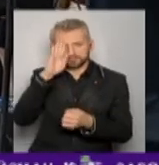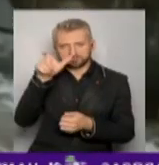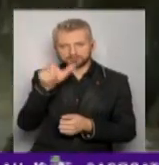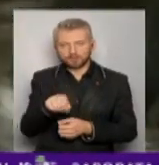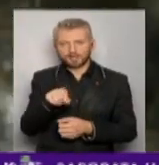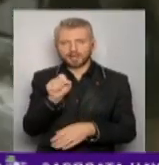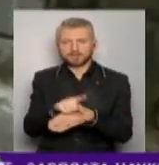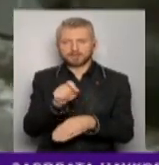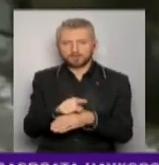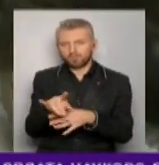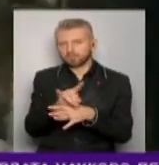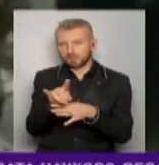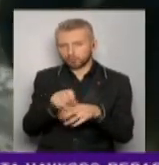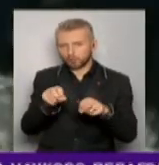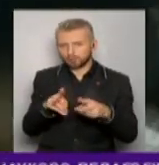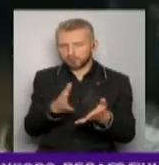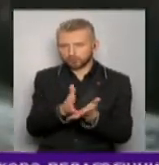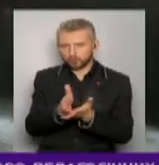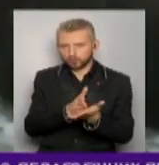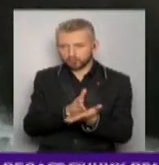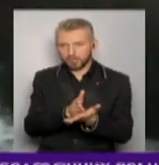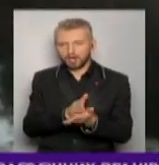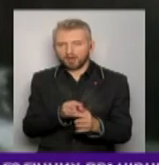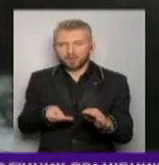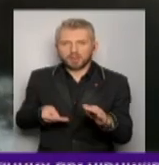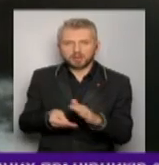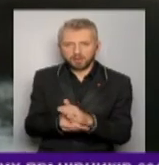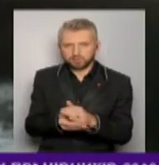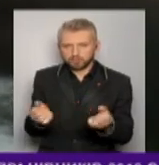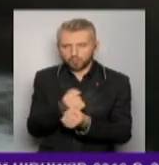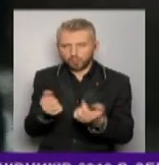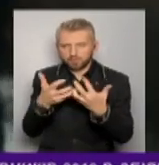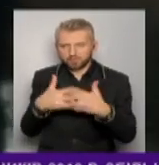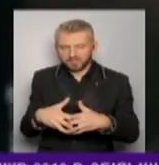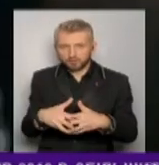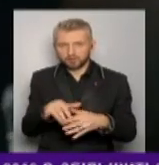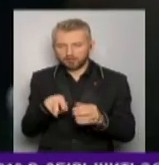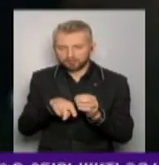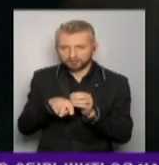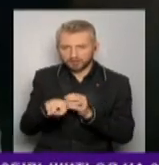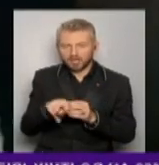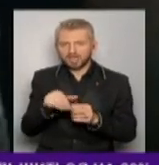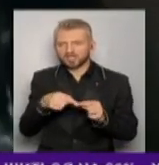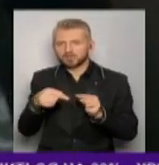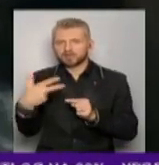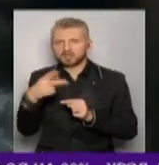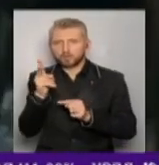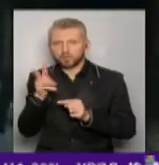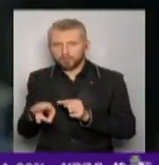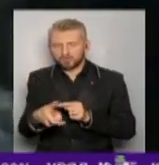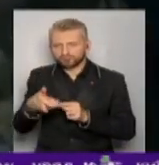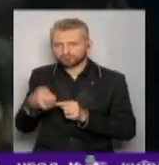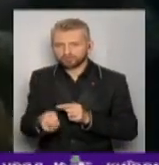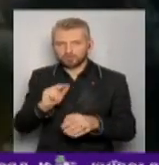завданням псевдоспецслужби заклав вибуховий пристрій під залізничним полотном і на відстані 30 кілометрів від закладки активував її